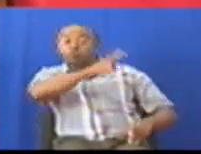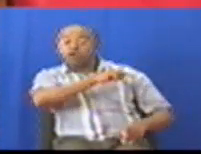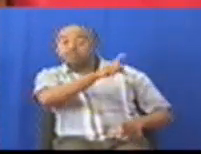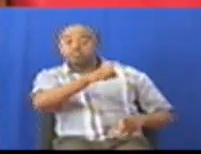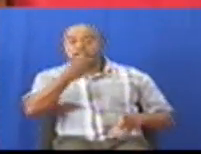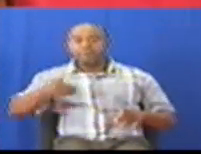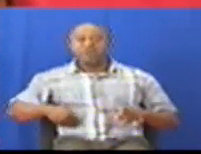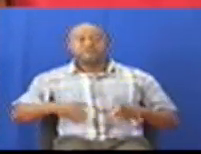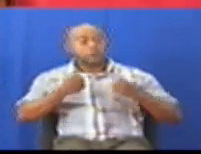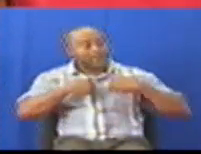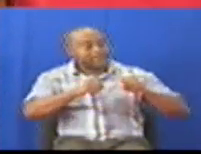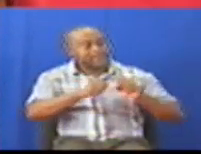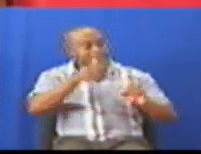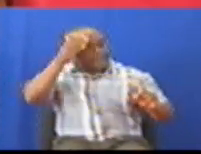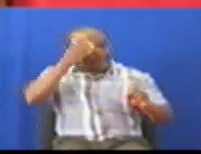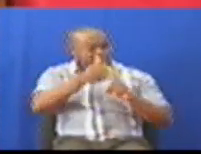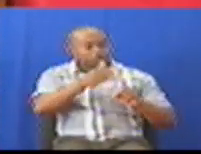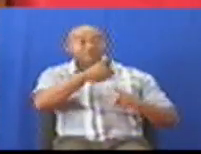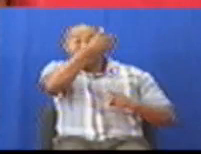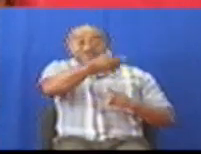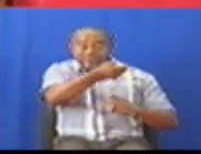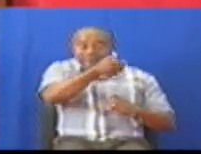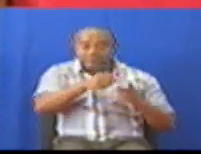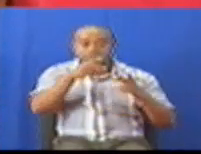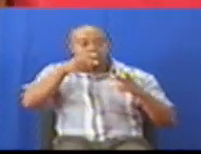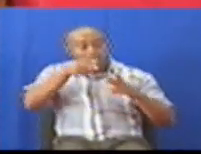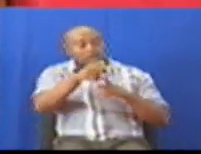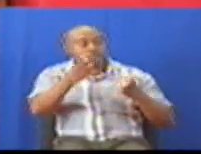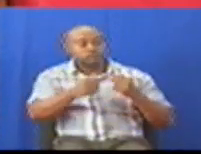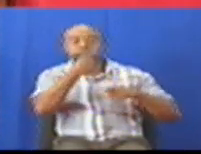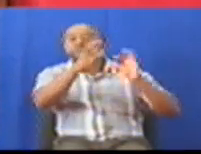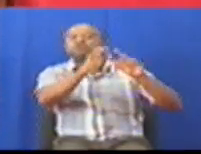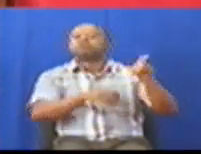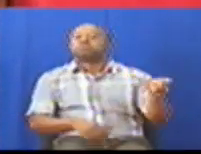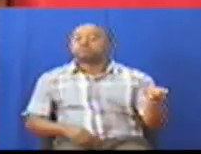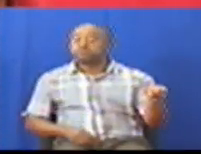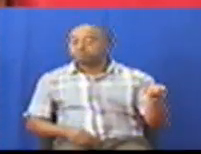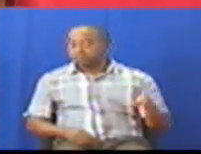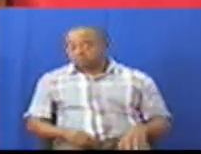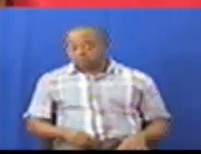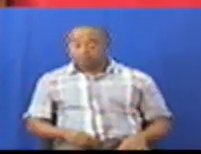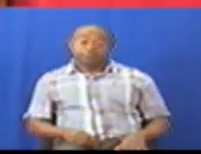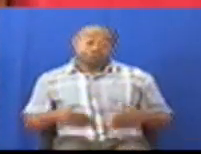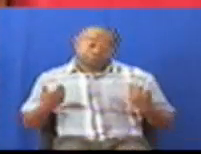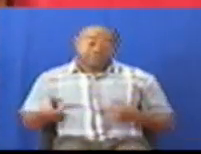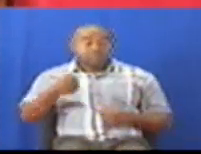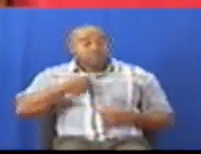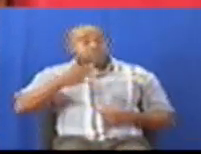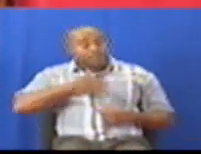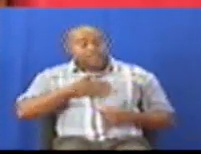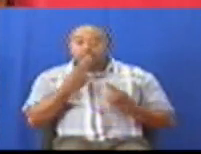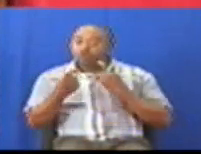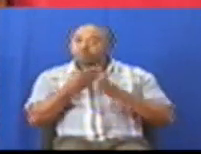watendaji ili vijiji vyetu na kata zetu ziweze kuongozwa. Lakini vile vile ningependa kuongea habari ya